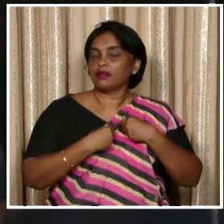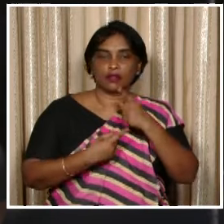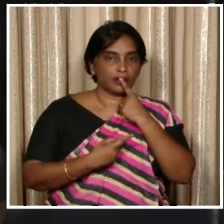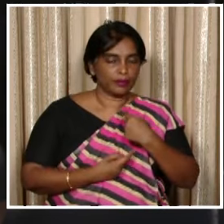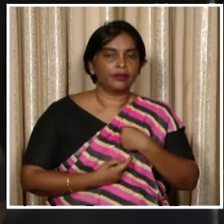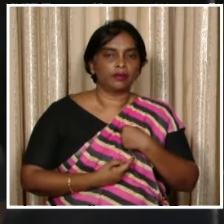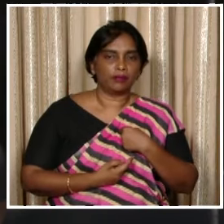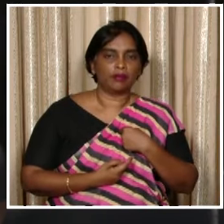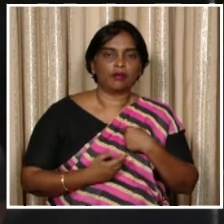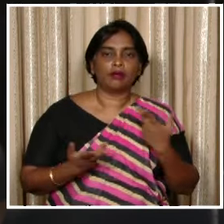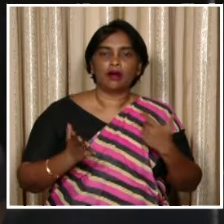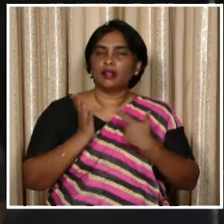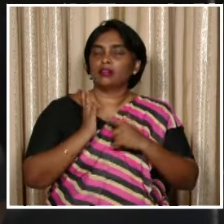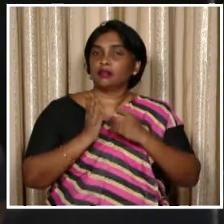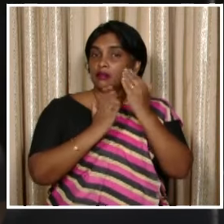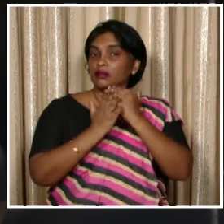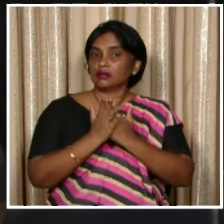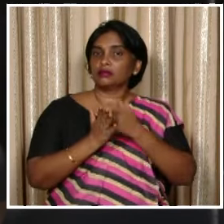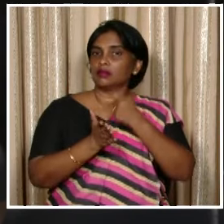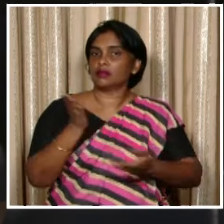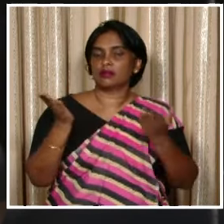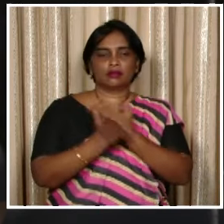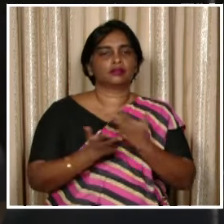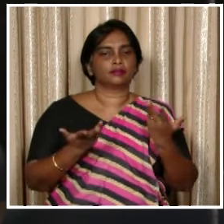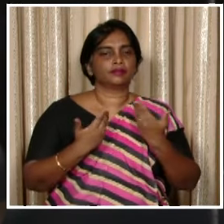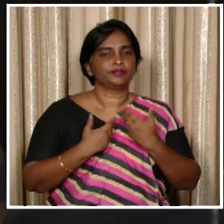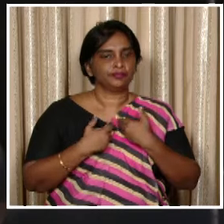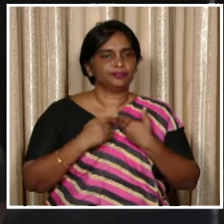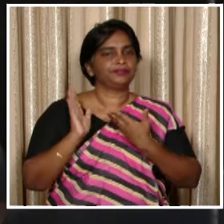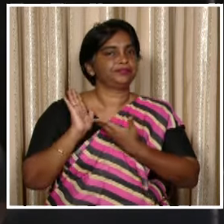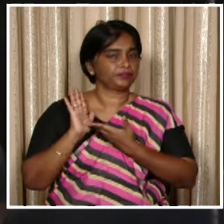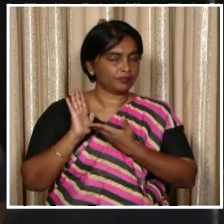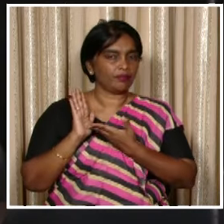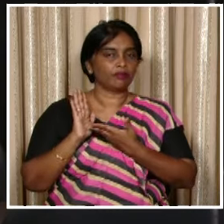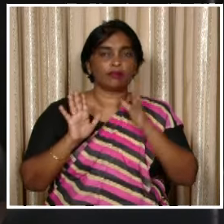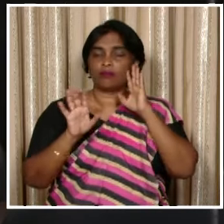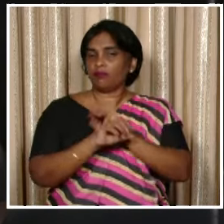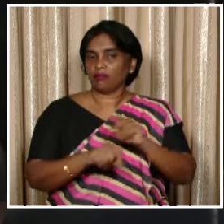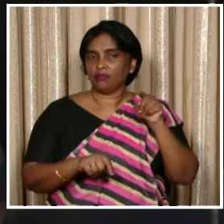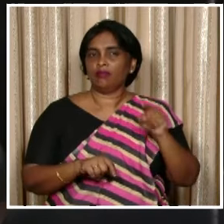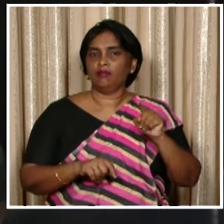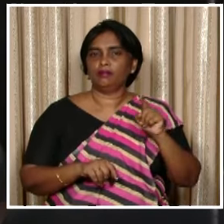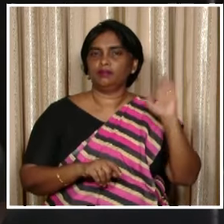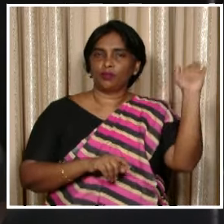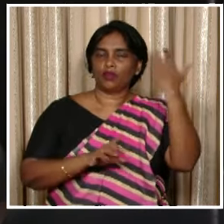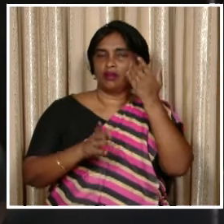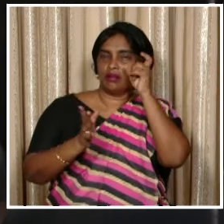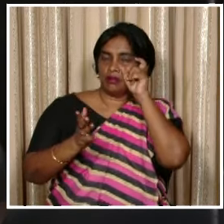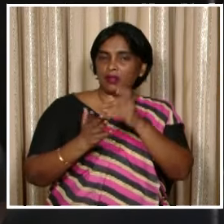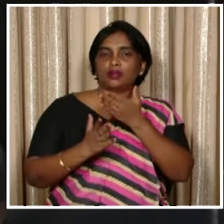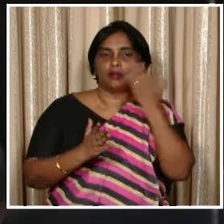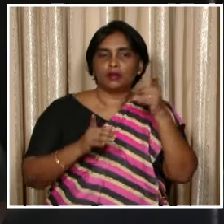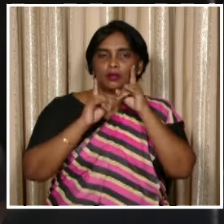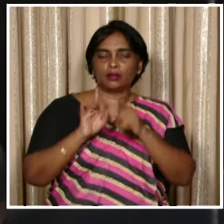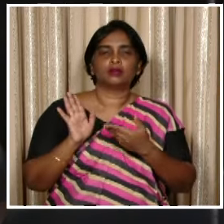කිව්වා. ටෙක්නිකල් ලෙසිස්ටන්ස් ඩොකිමට කරන්නේ අපිට තියෙන්නේ මේ පබ්ලිස් කරපු හැමෝටම බලාගන්න පුළුවන් වෙච්ච